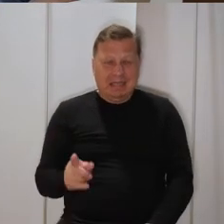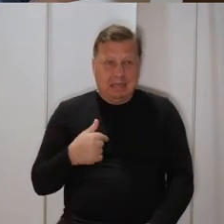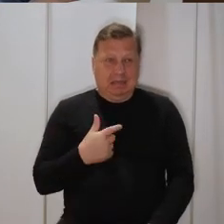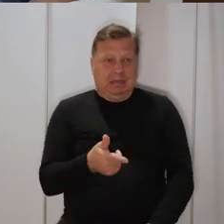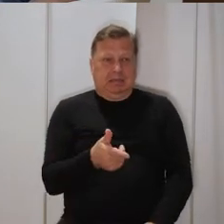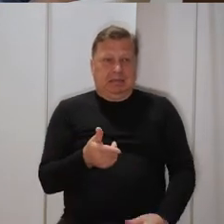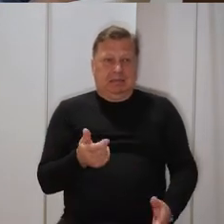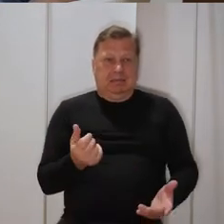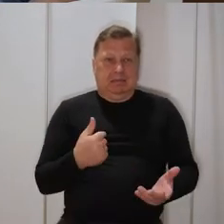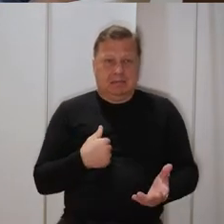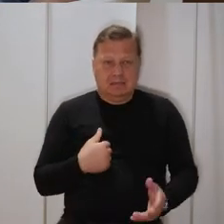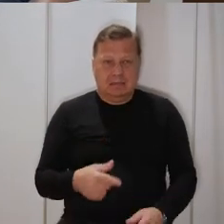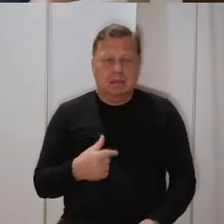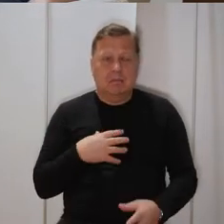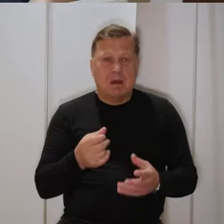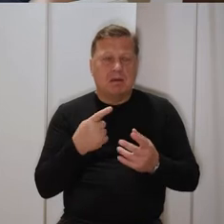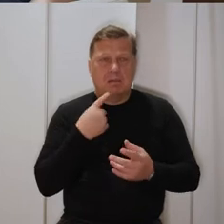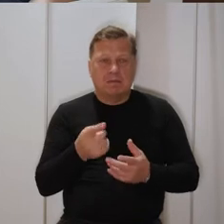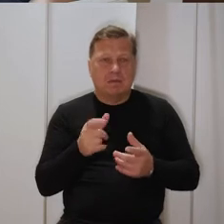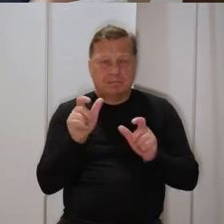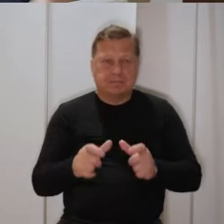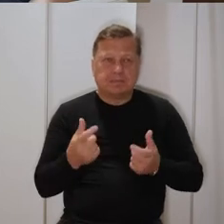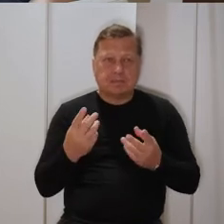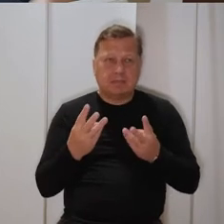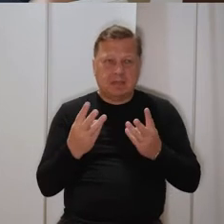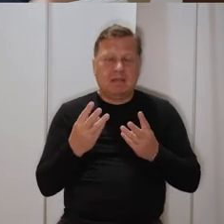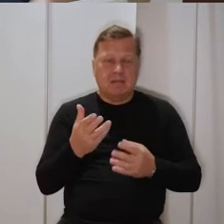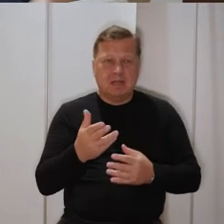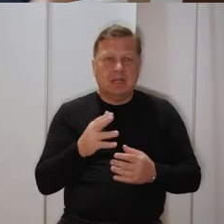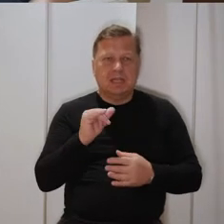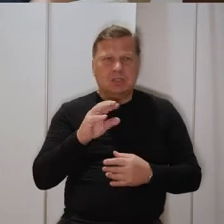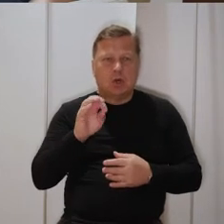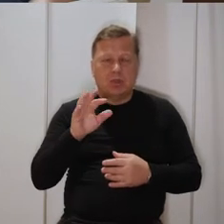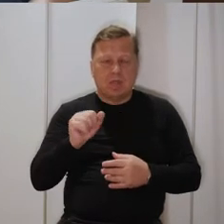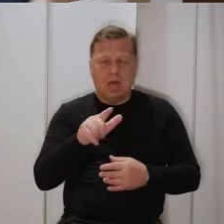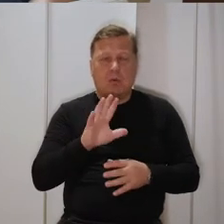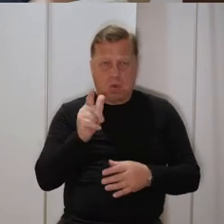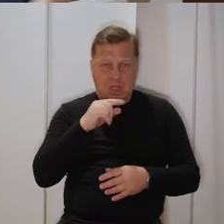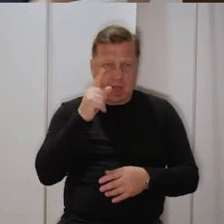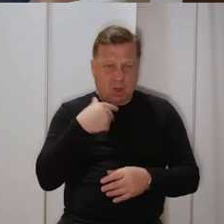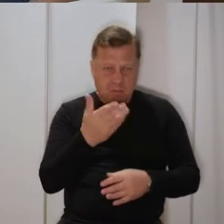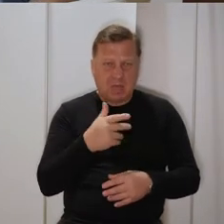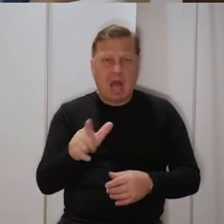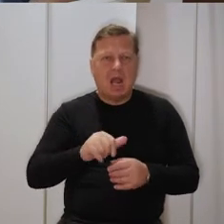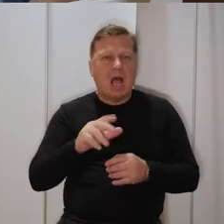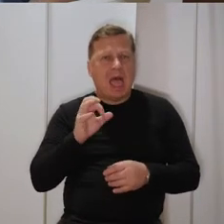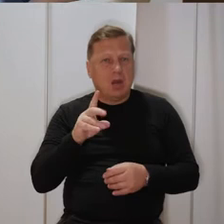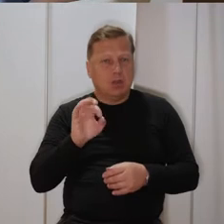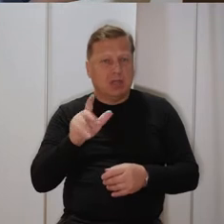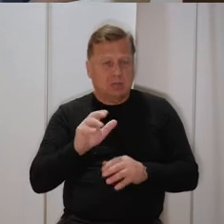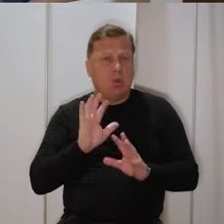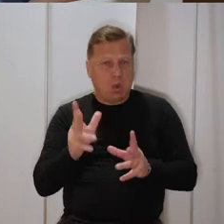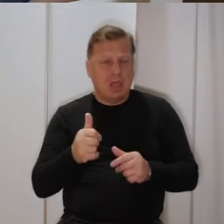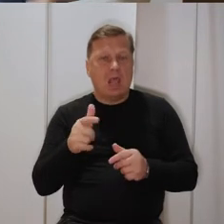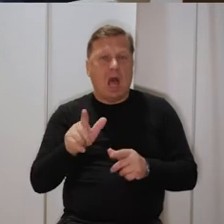Była Istota wtedy. Istota jest moim zdaniem bardzo pięknym komiksem, ale właśnie była reklamowana jako erotyk, była reklamowana też